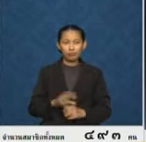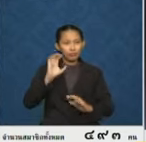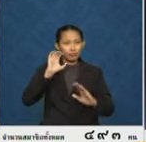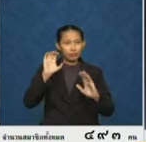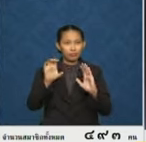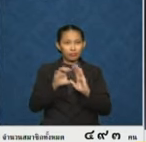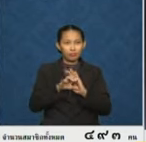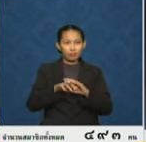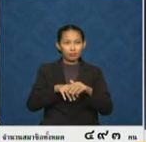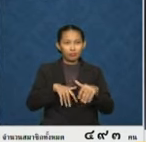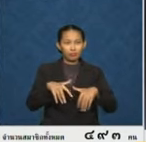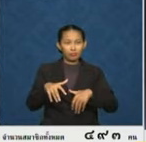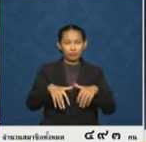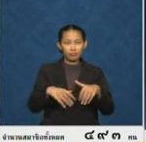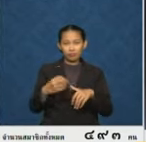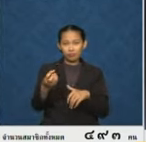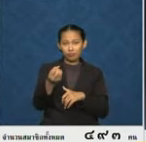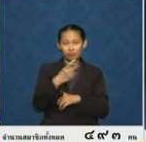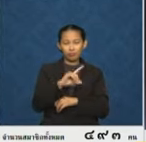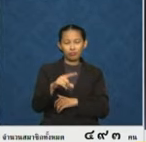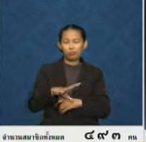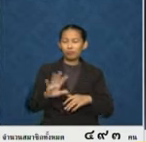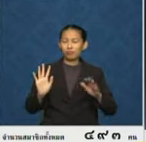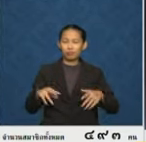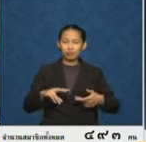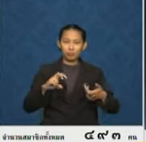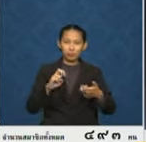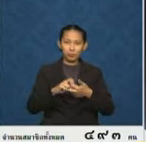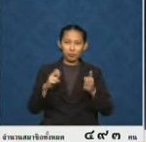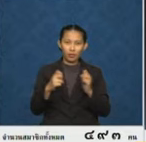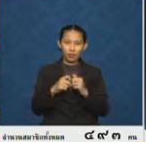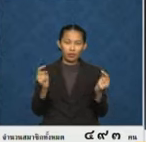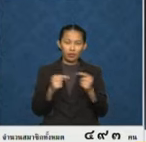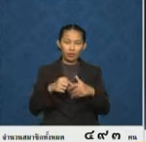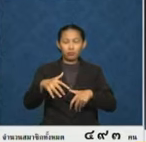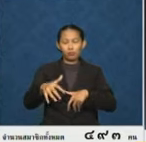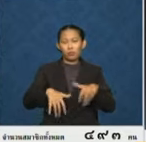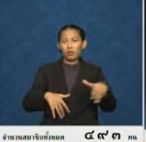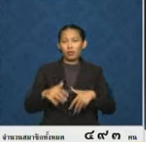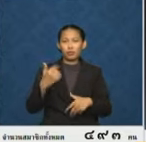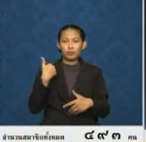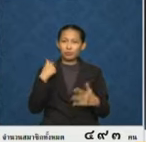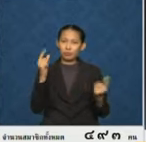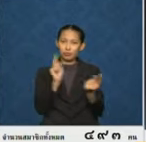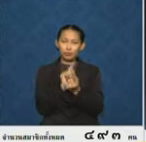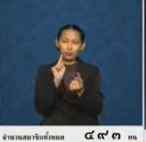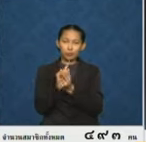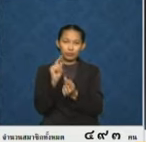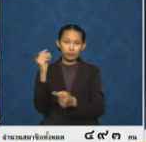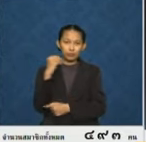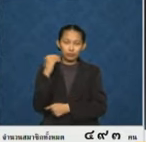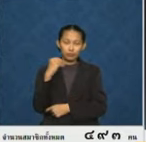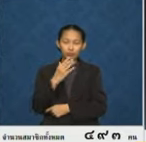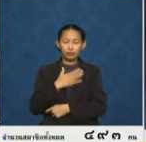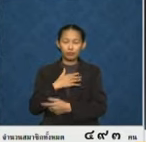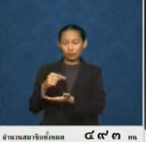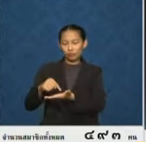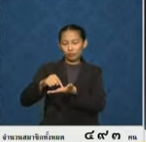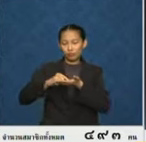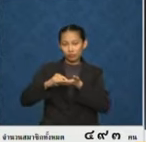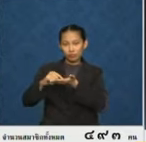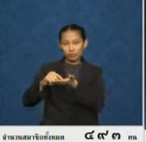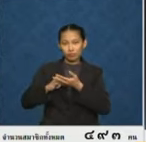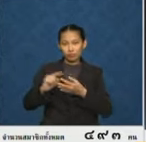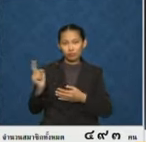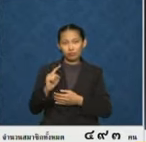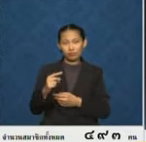ชนจึงเป็นภาพที่สะท้อนถึงความทุกข์ยากที่ประชาชนต้องเผชิญในทุกๆวันดิฉันได้รับการร้องเรียนจาก